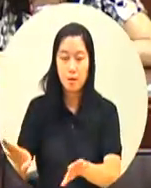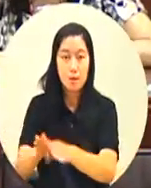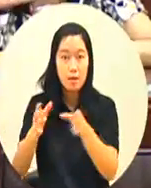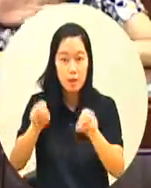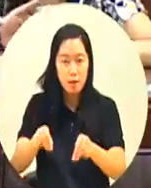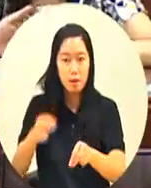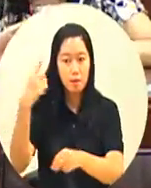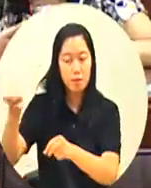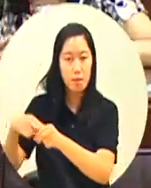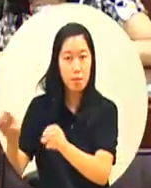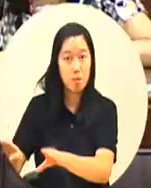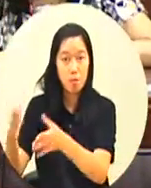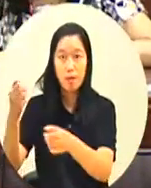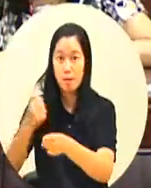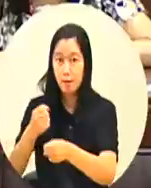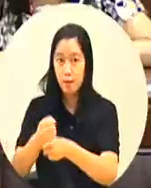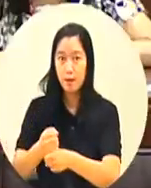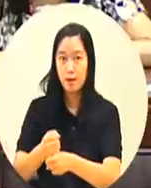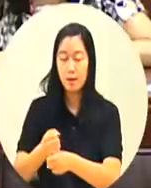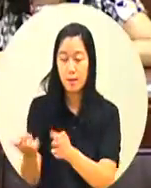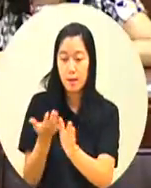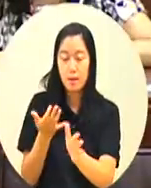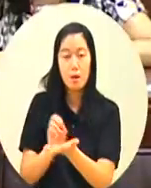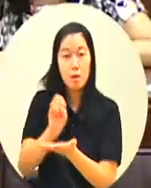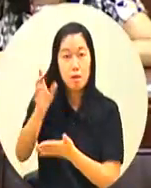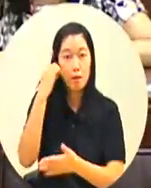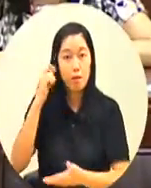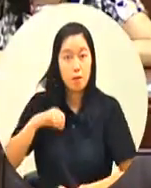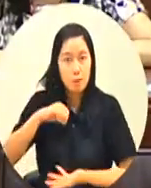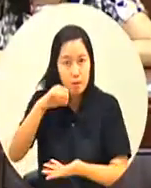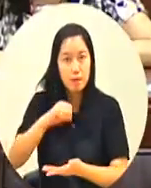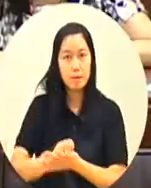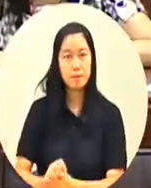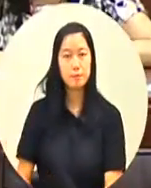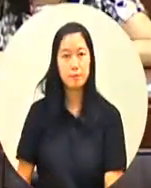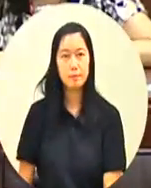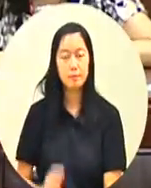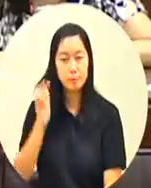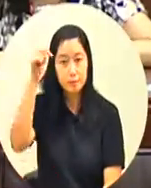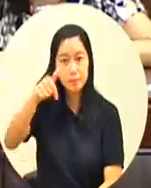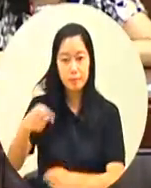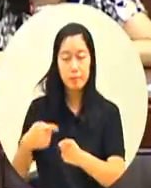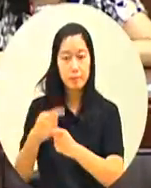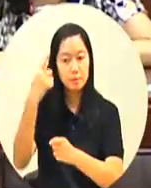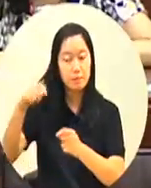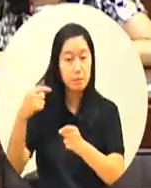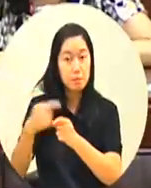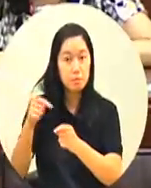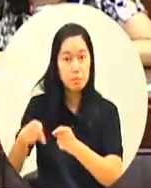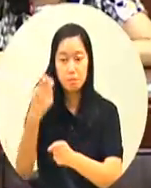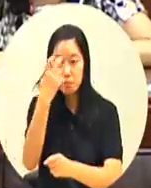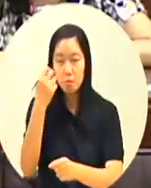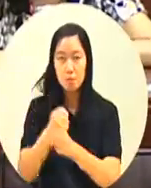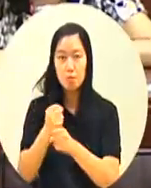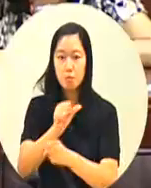做。所以我刚才的报告里面有提到，就是我们下一个年度的重点稽核工作就是那个 IP 的结果，测试的